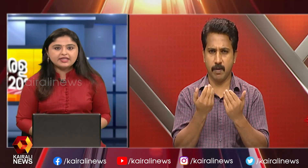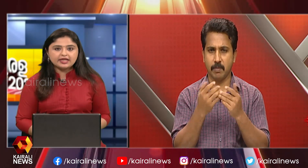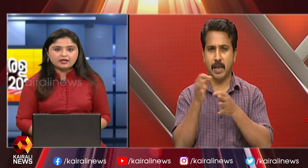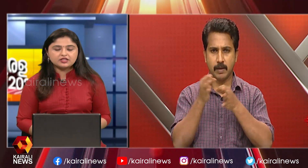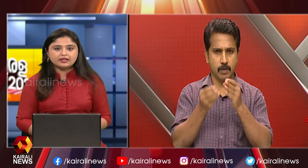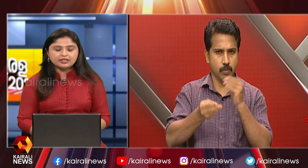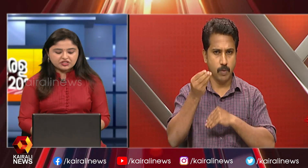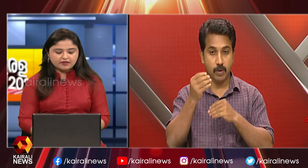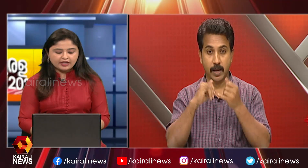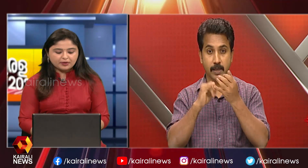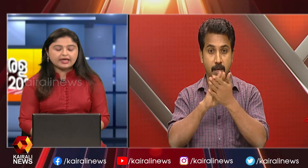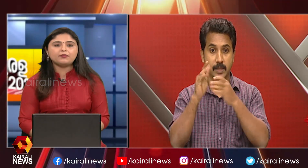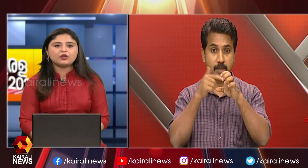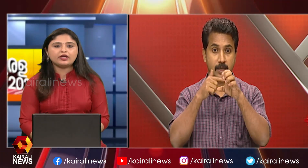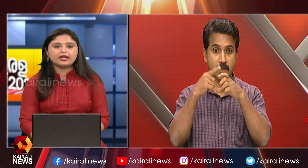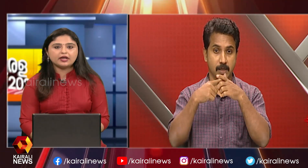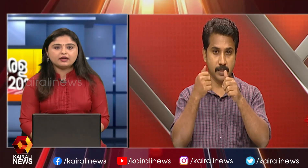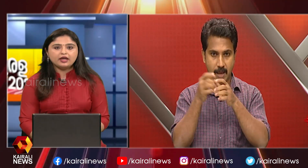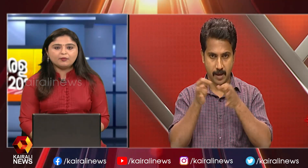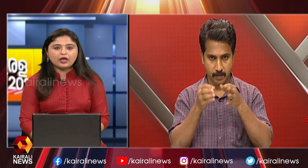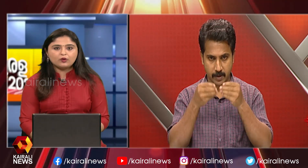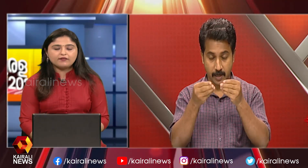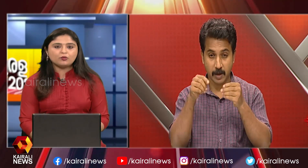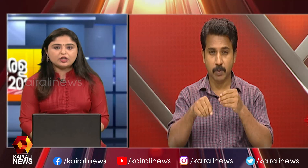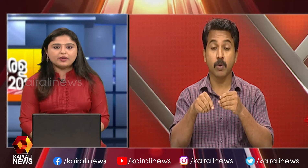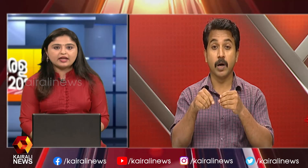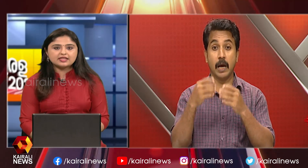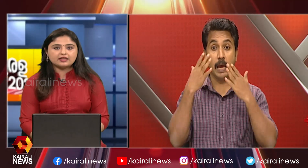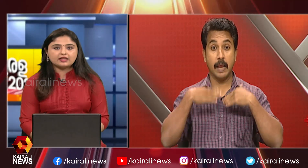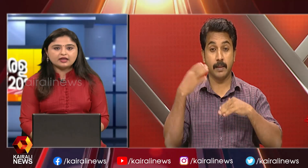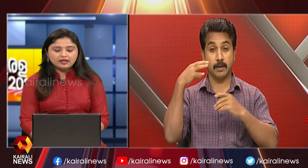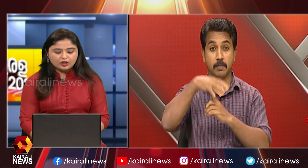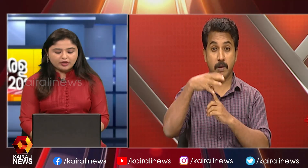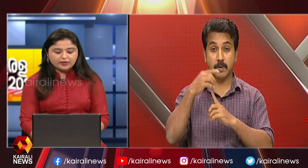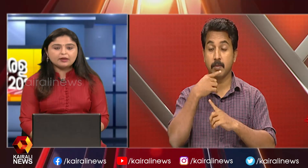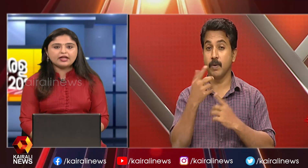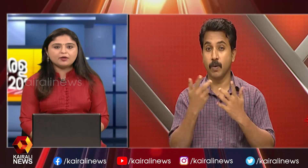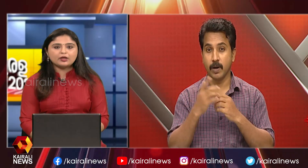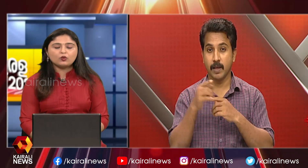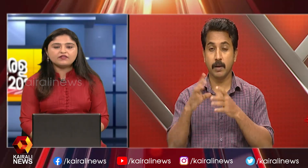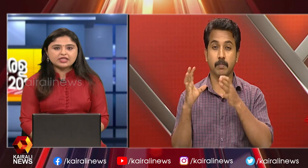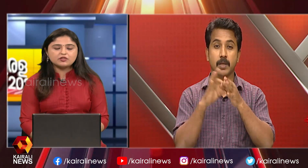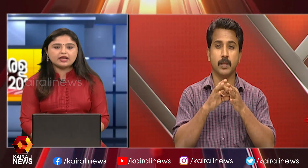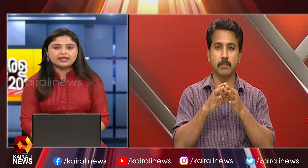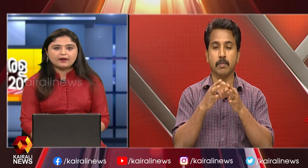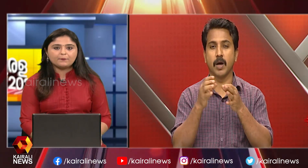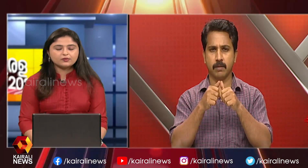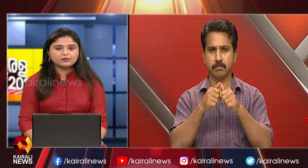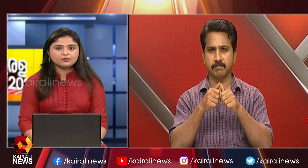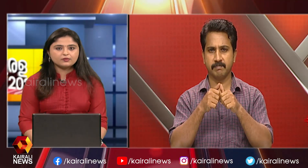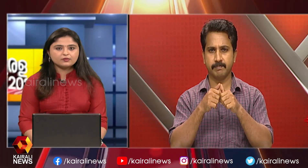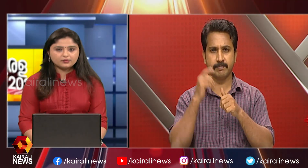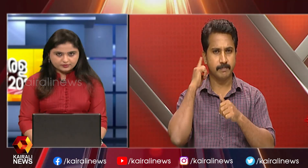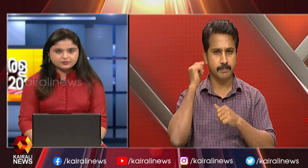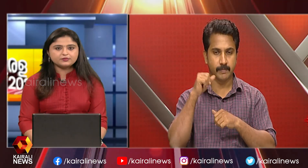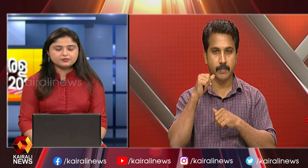വിശദാംശങ്ങളുമായി ഷീജയാണ് ചേർന്നത്. ഷീജ, വളരെ പ്രധാനപ്പെട്ട ഒരു കാര്യമാണ് ഇപ്പോൾ ആരോഗ്യ വകുപ്പിൽ നിന്നും അറിയാൻ സാധിക്കുന്നത്. ഇതുമായി ബന്ധപ്പെട്ട് ലഭിക്കുന്ന കൂടുതൽ വിശദാംശങ്ങൾ എന്താണ്?